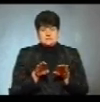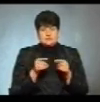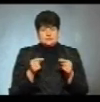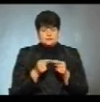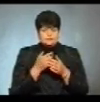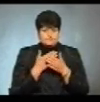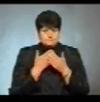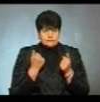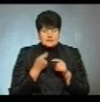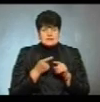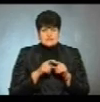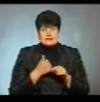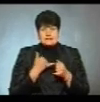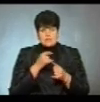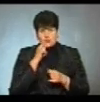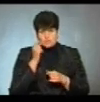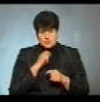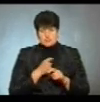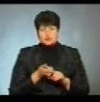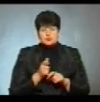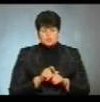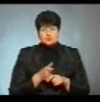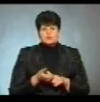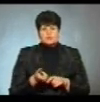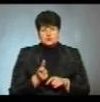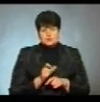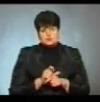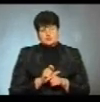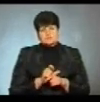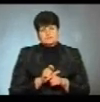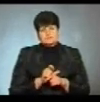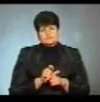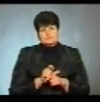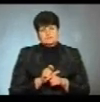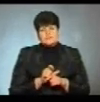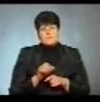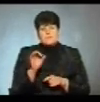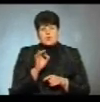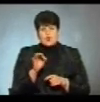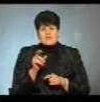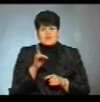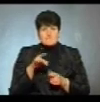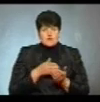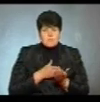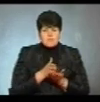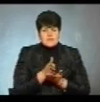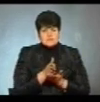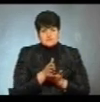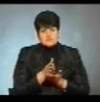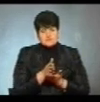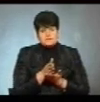Це для України дуже і дуже в її проєвропейських